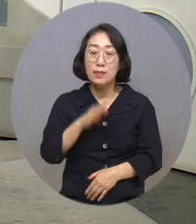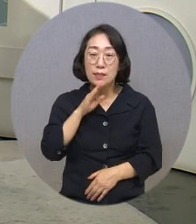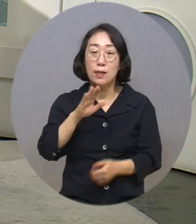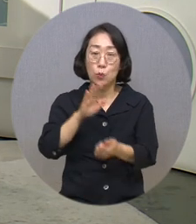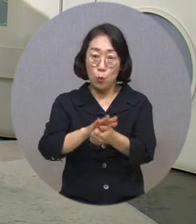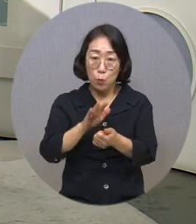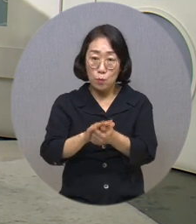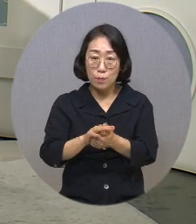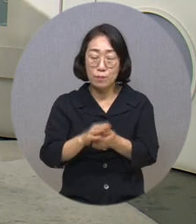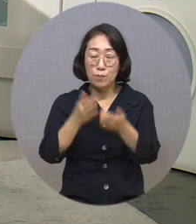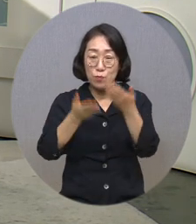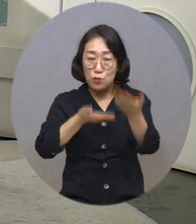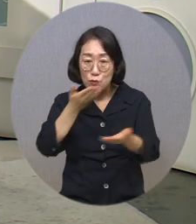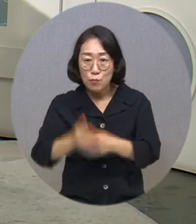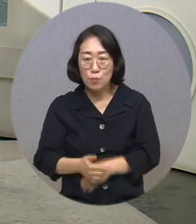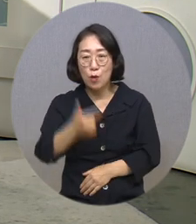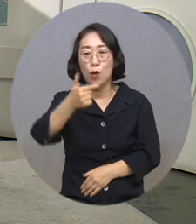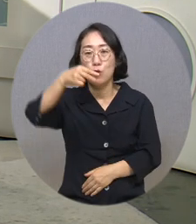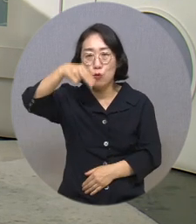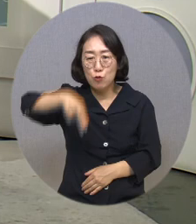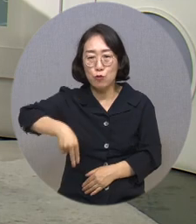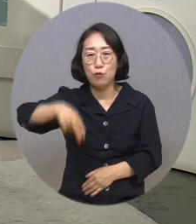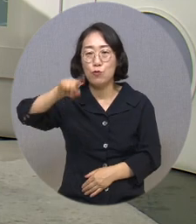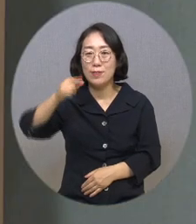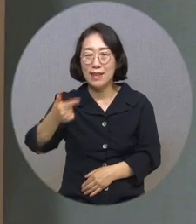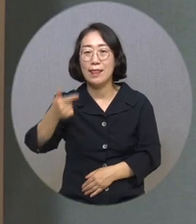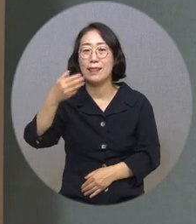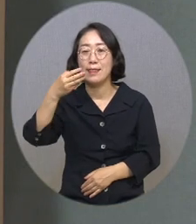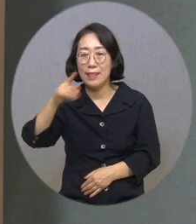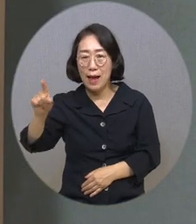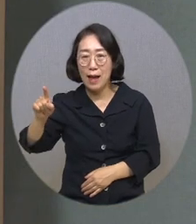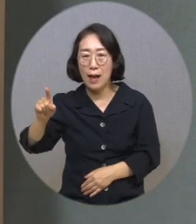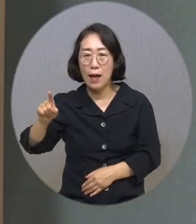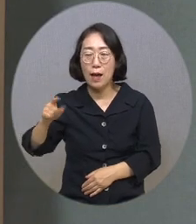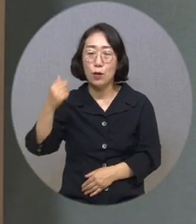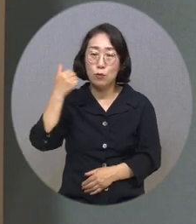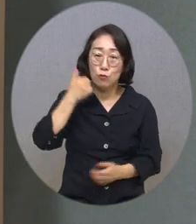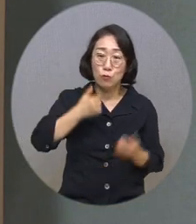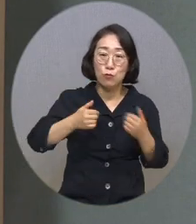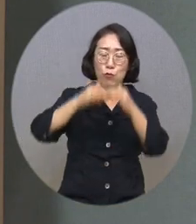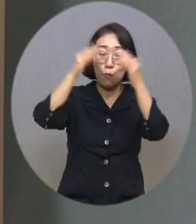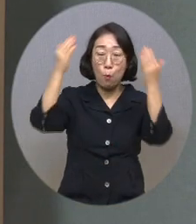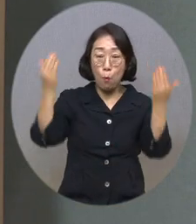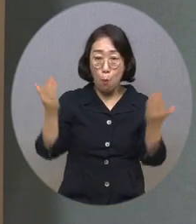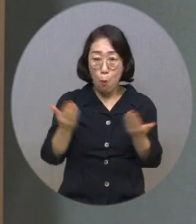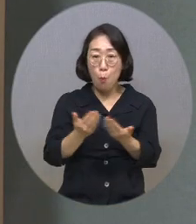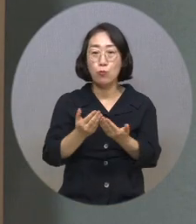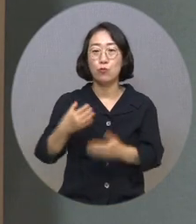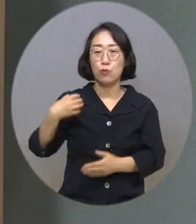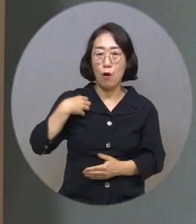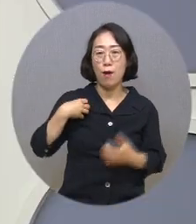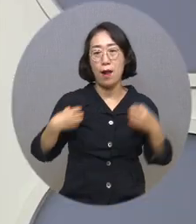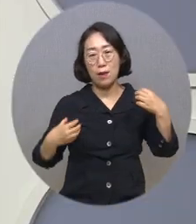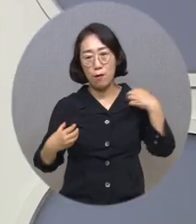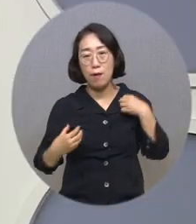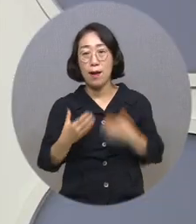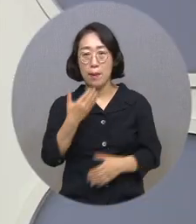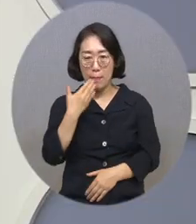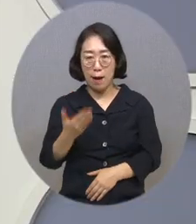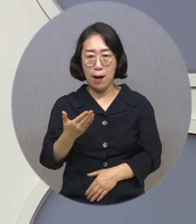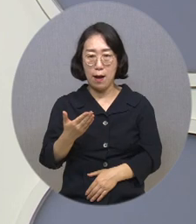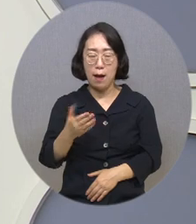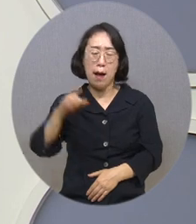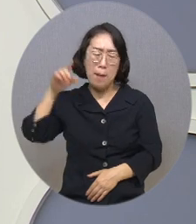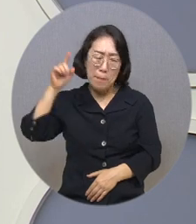뉴 산타라고 네, 누구나 산타 같은 역할을 예 그것도 예. 이제 365일 네. 뭐